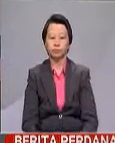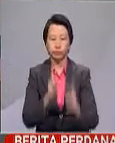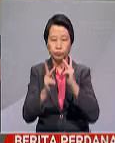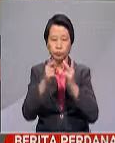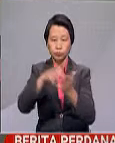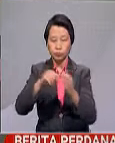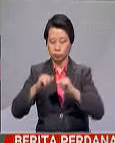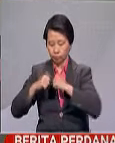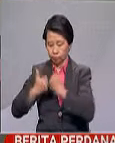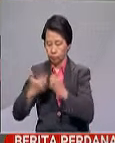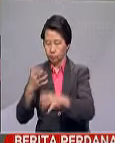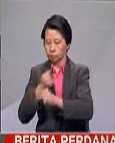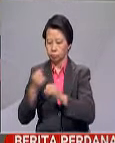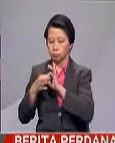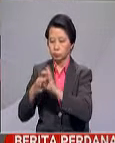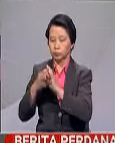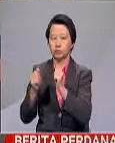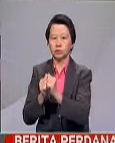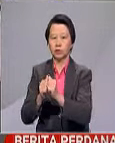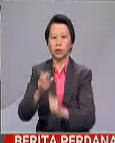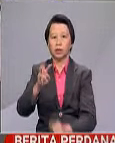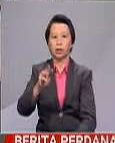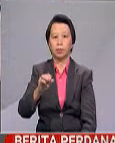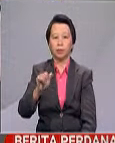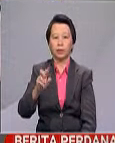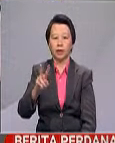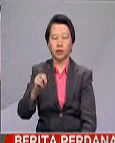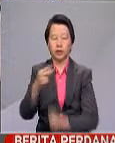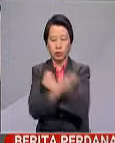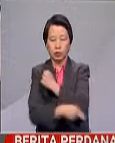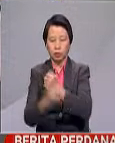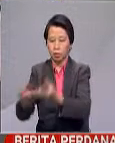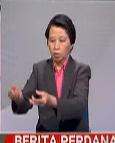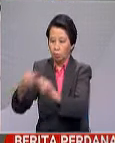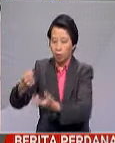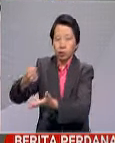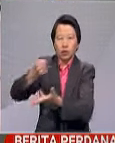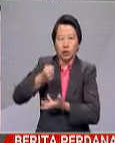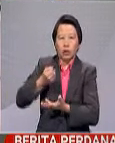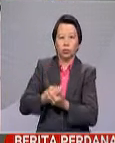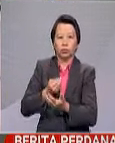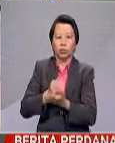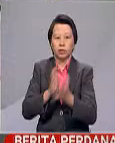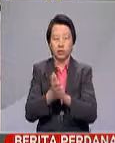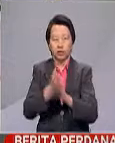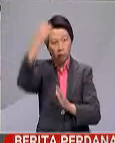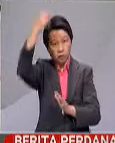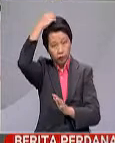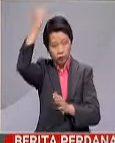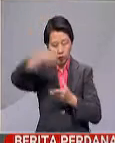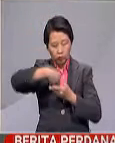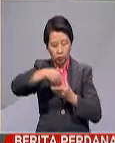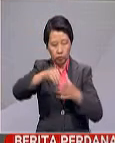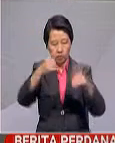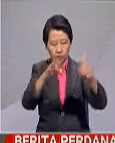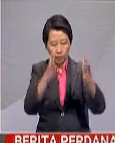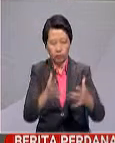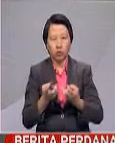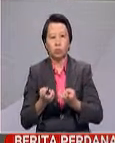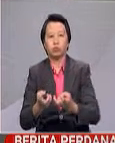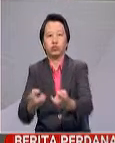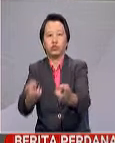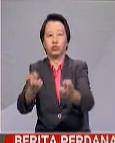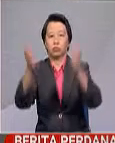Tambahnya, persatuan turut mendapat kerjasama dari Majlis Sukan Negeri Selangor menerusi pemberian dana dalam misi menjadikan Selangor sebagai pengeluar atlet luncur